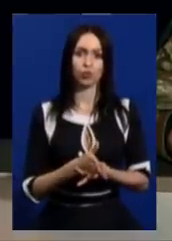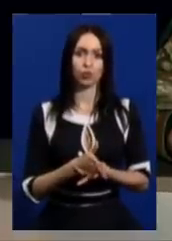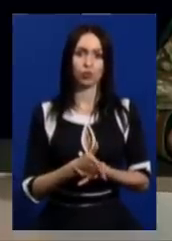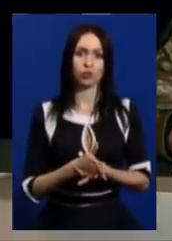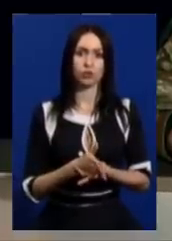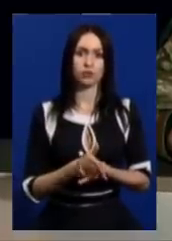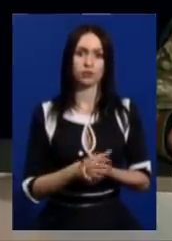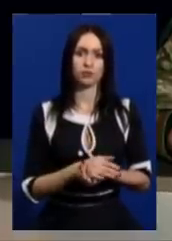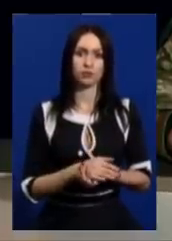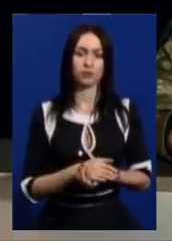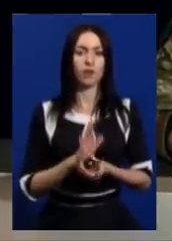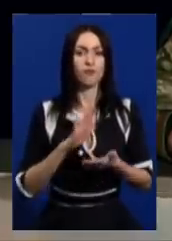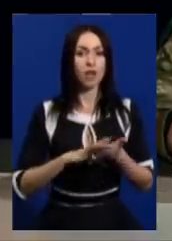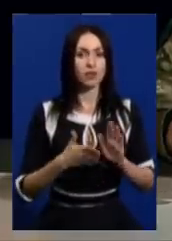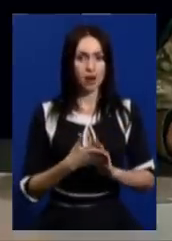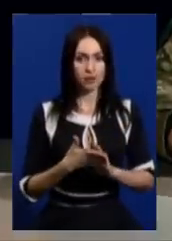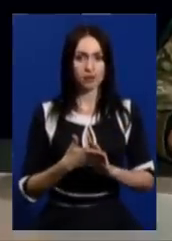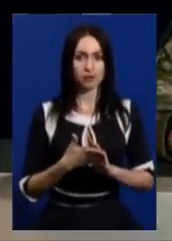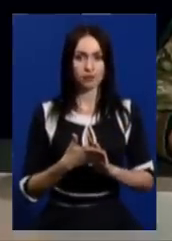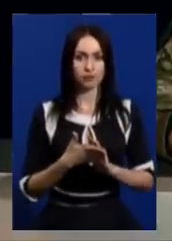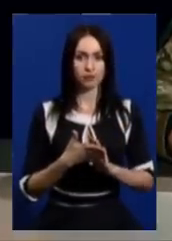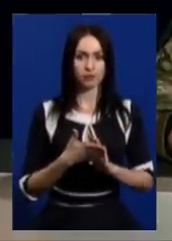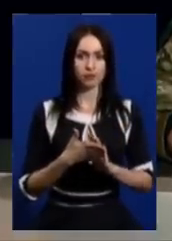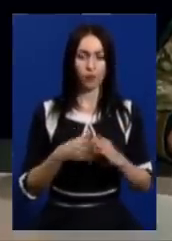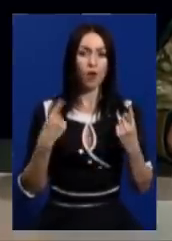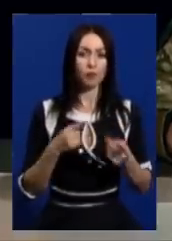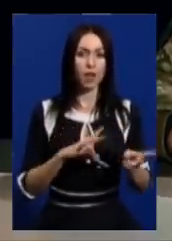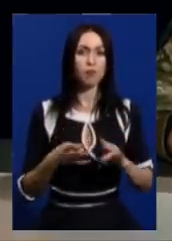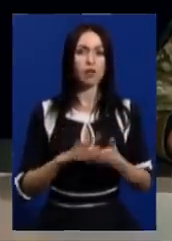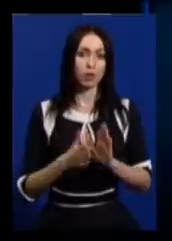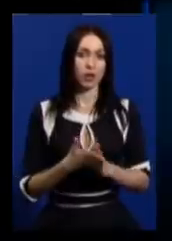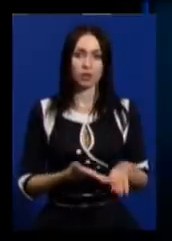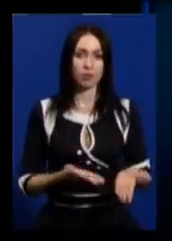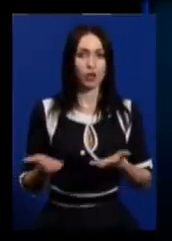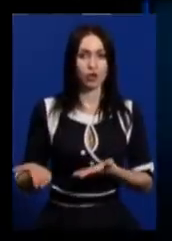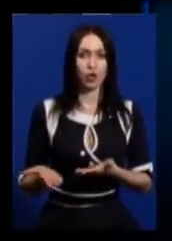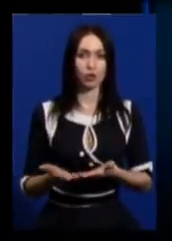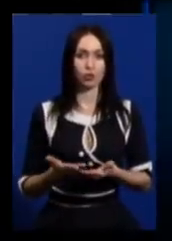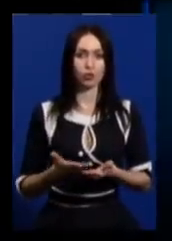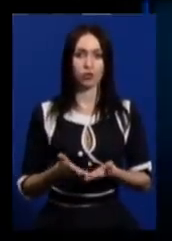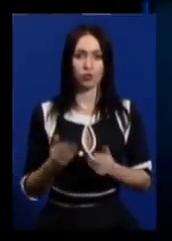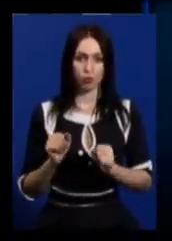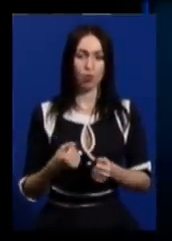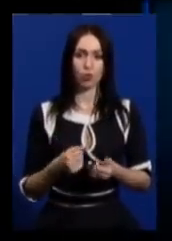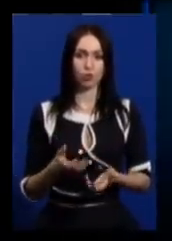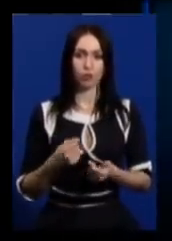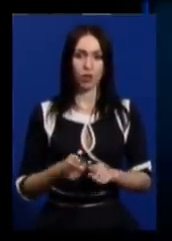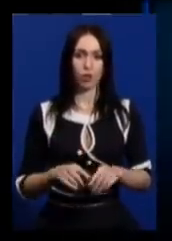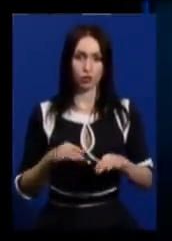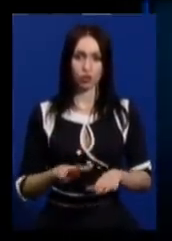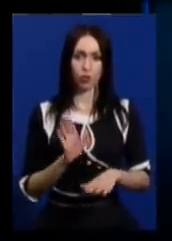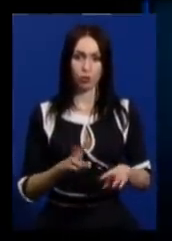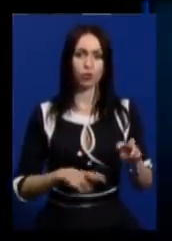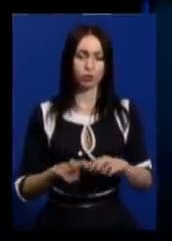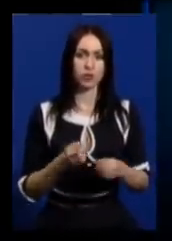пройдя службу в контракті, обыкновенном нормальном контракті, пожалуйста, он... Может принять такое решение. Будем искать